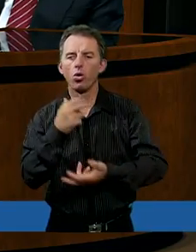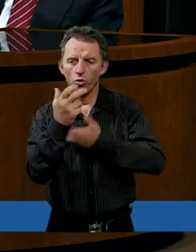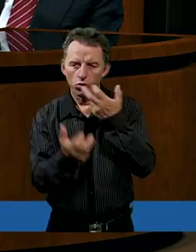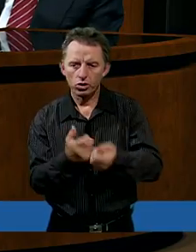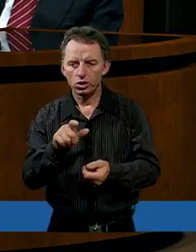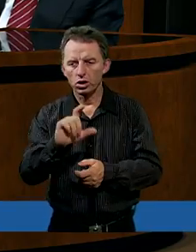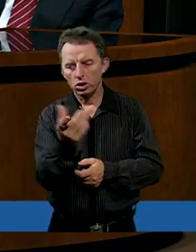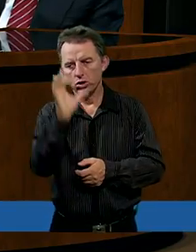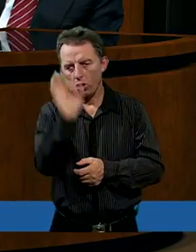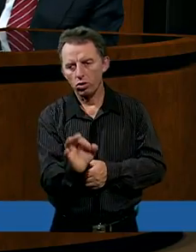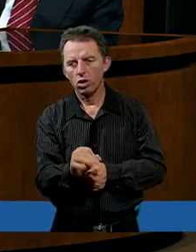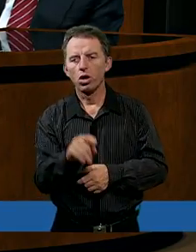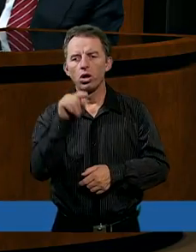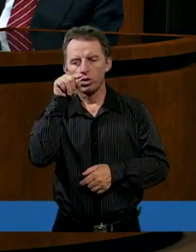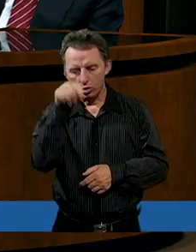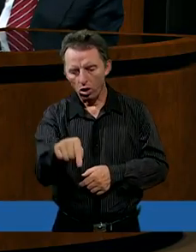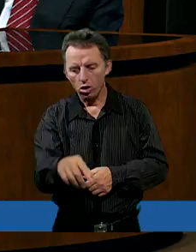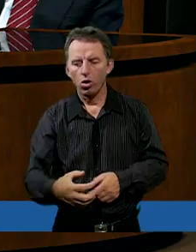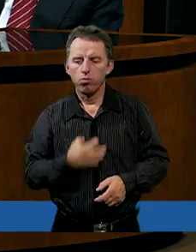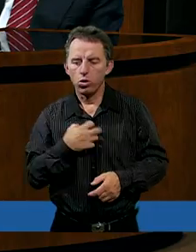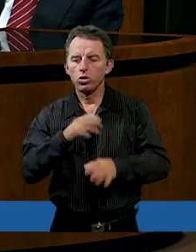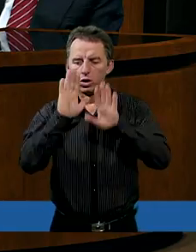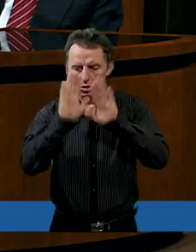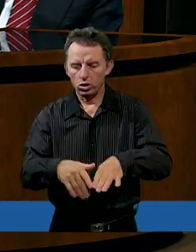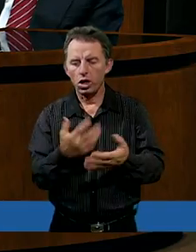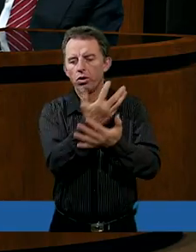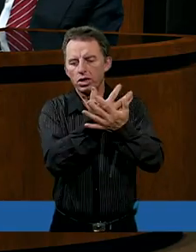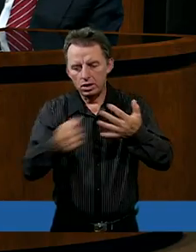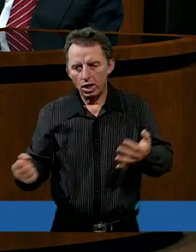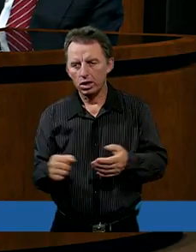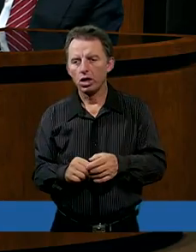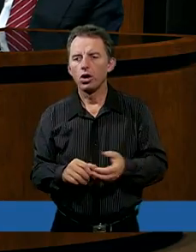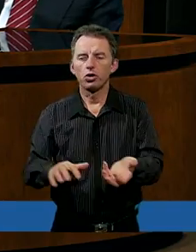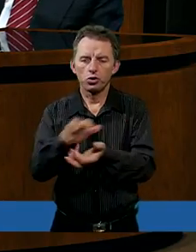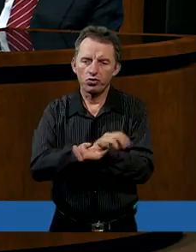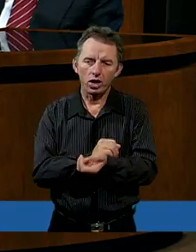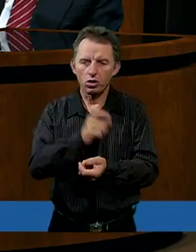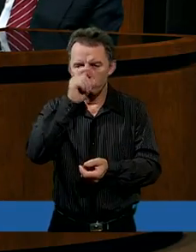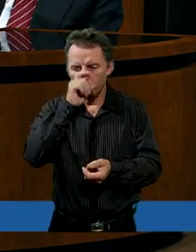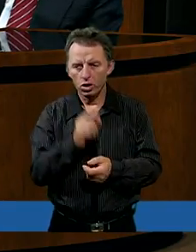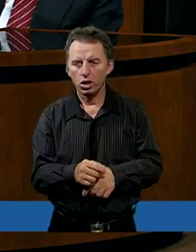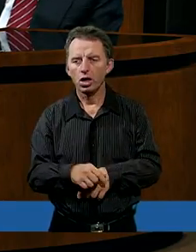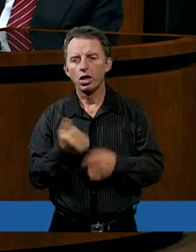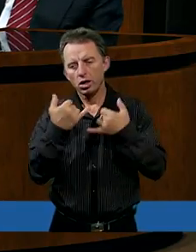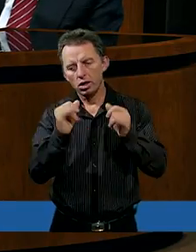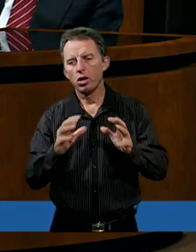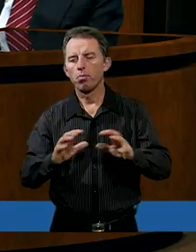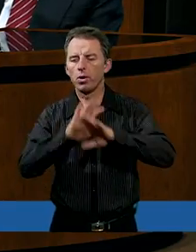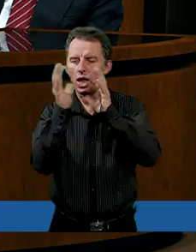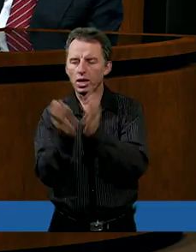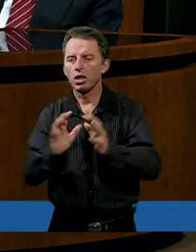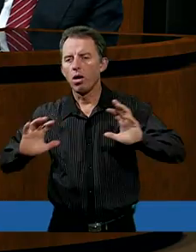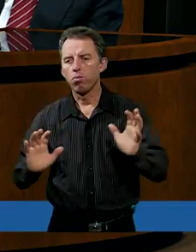uczyni coś, aby to zostało zdjęte z światu, z ludzkości. Ta jedyna planeta